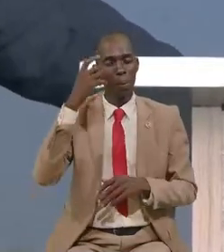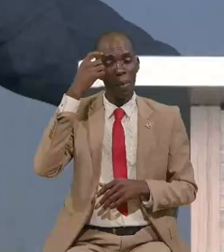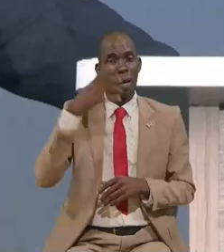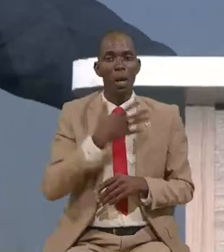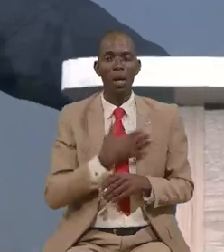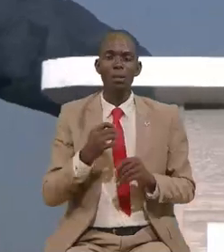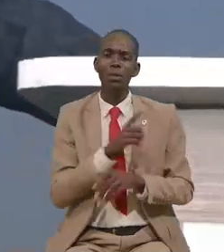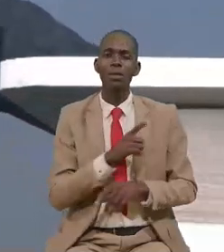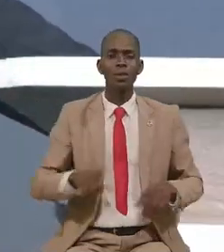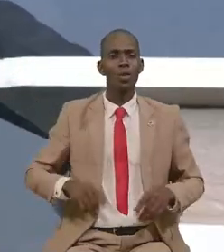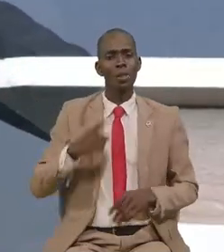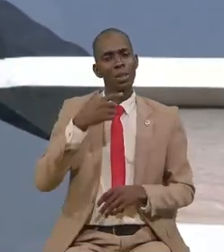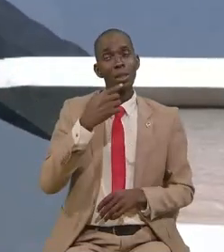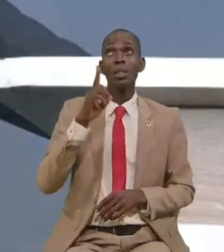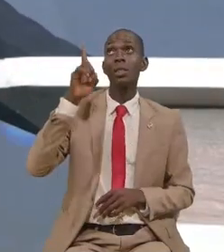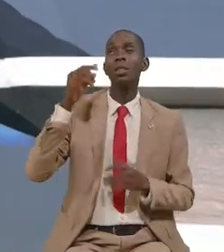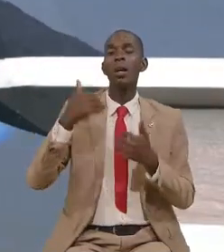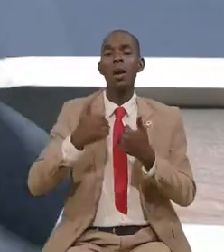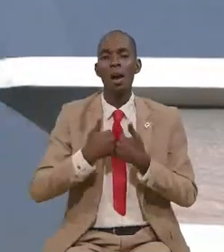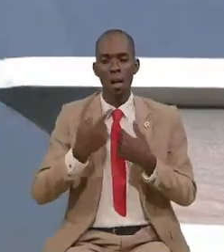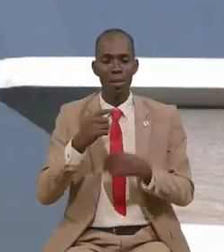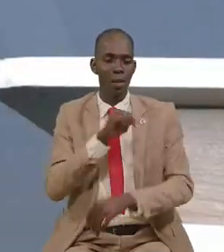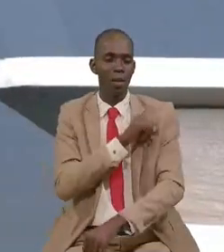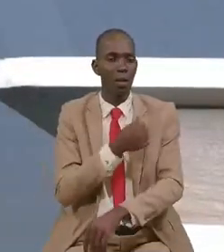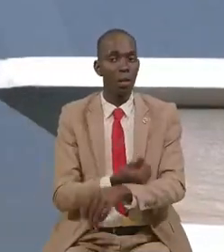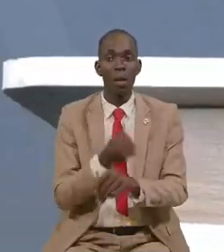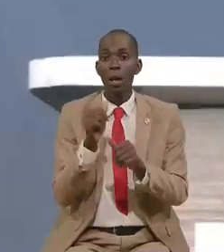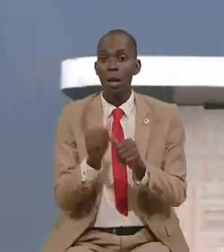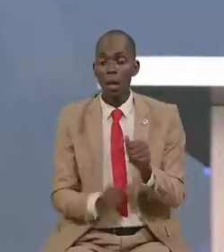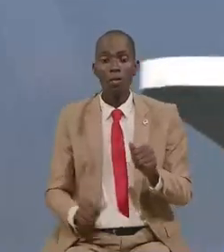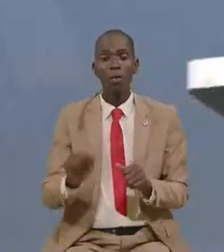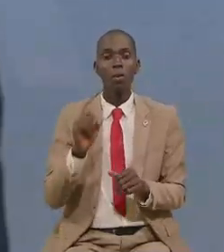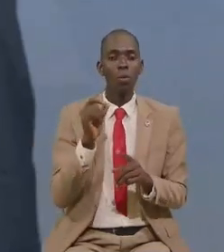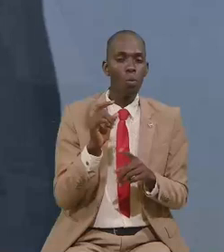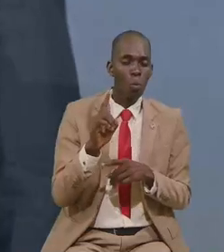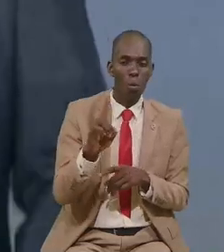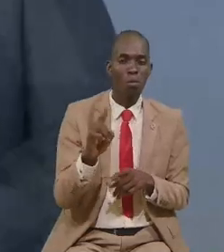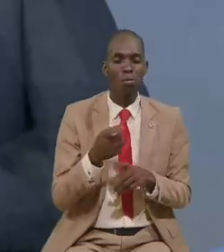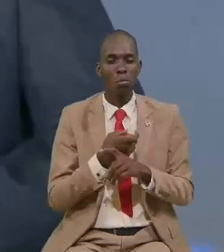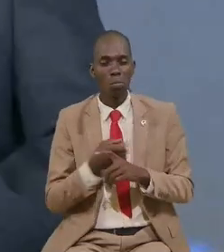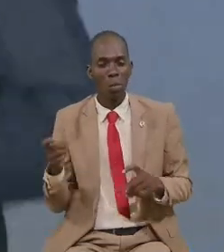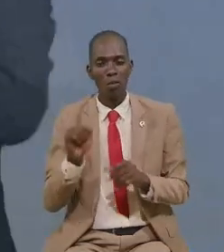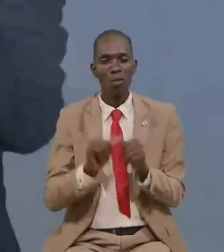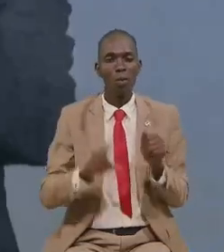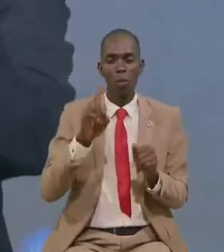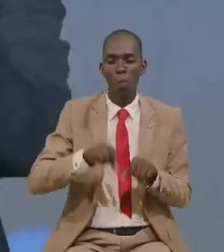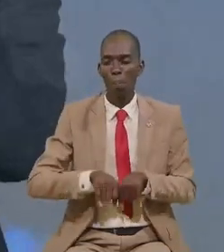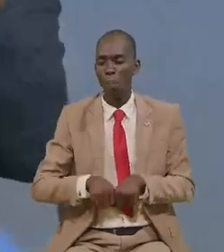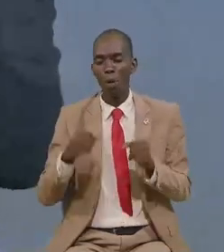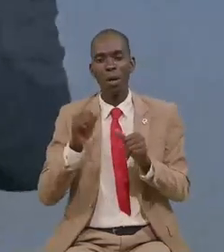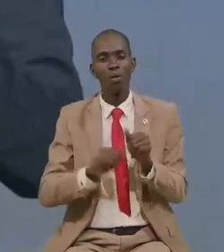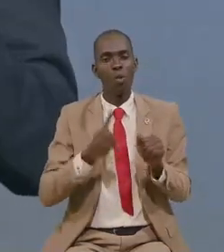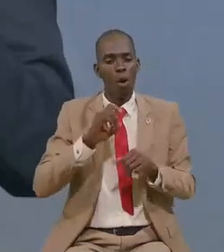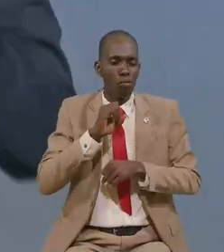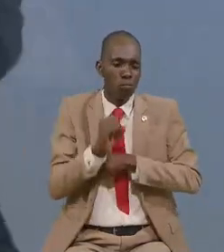Seigneur dit, il a l'autorité. Tous ceux qui sont brisés, blessés, tous ceux qui